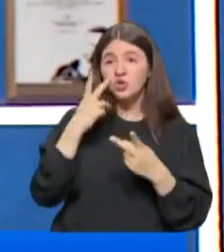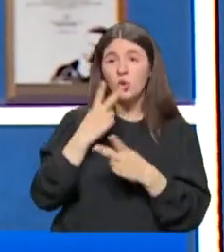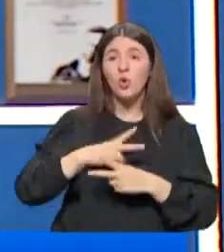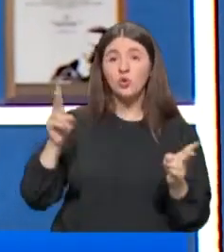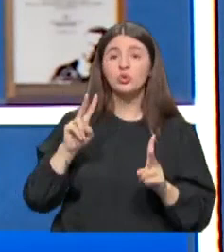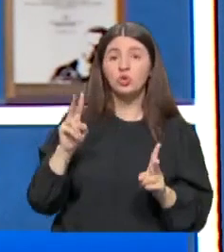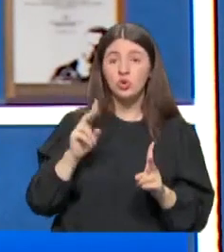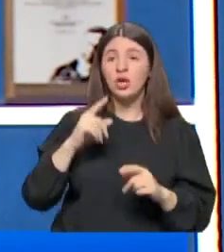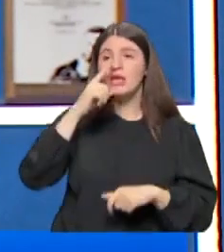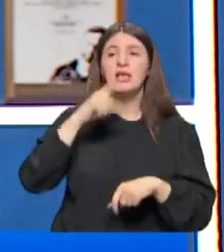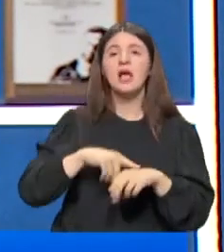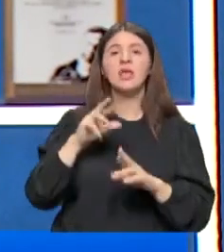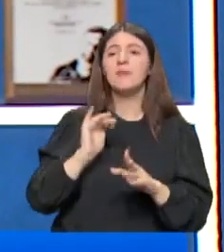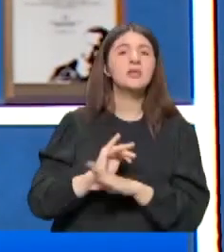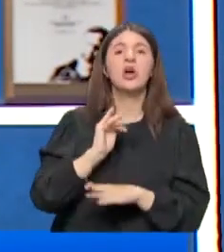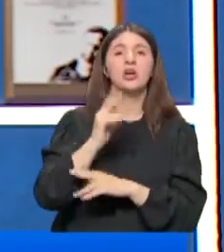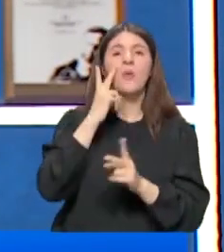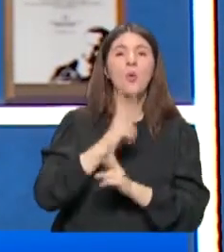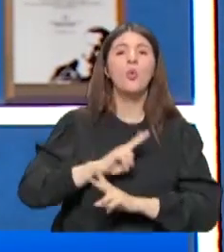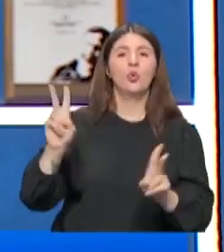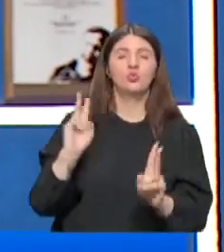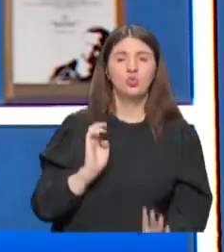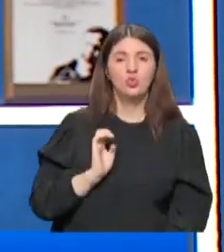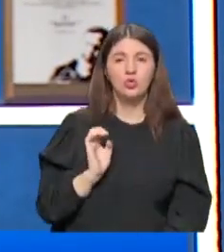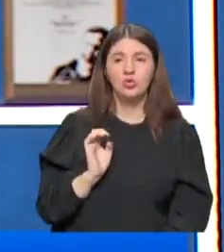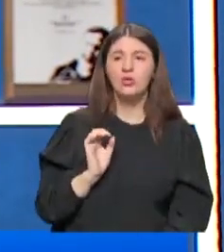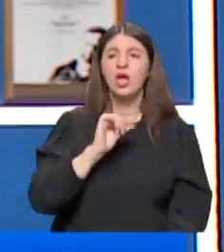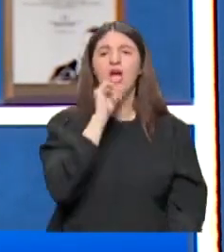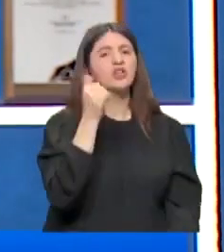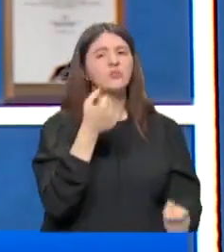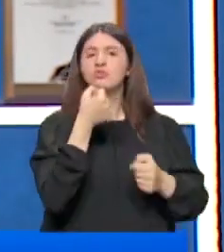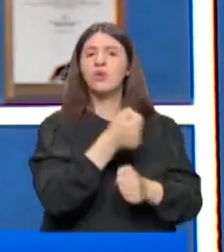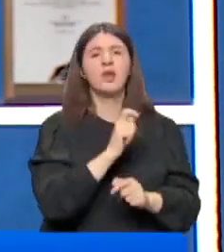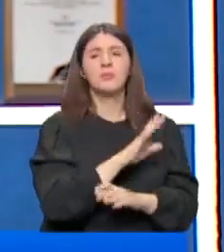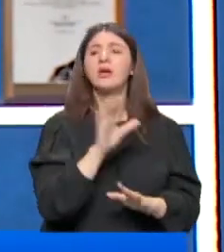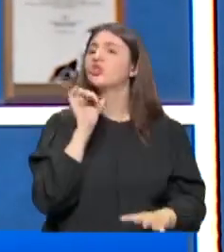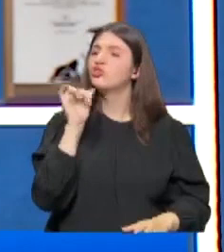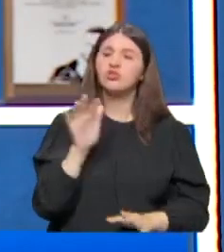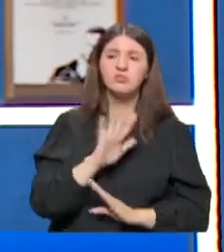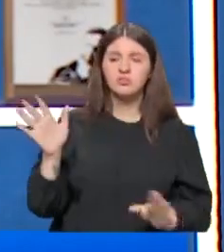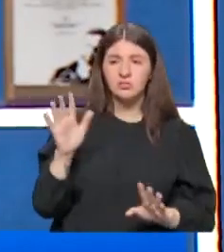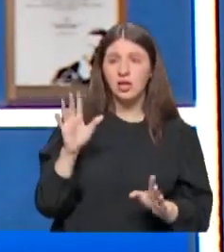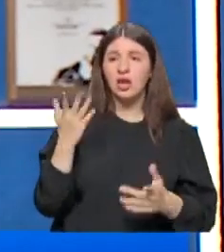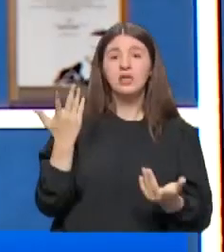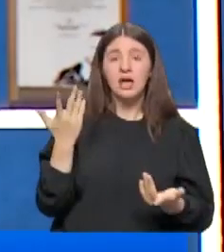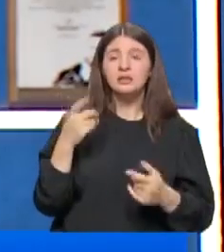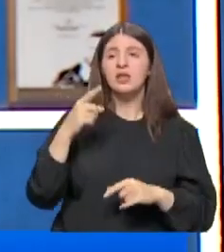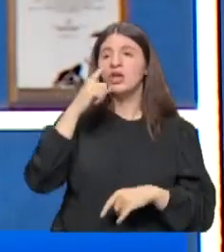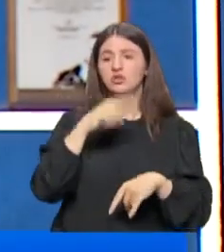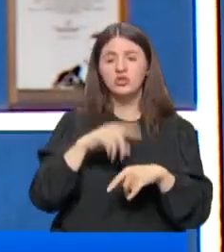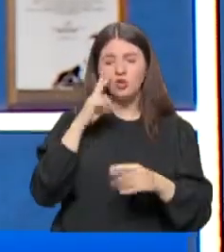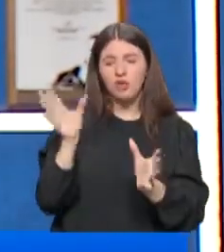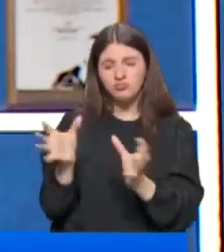hürriyeti, inandığı gibi yaşama hürriyeti. Hiç kimse zorlanamaz hiçbir şeye. Hiç kimse. Ve dinde de zorlanmıyor. İnançları doğrultusunda